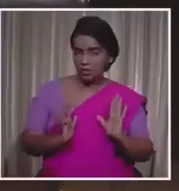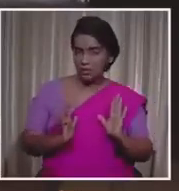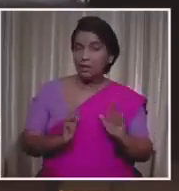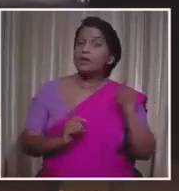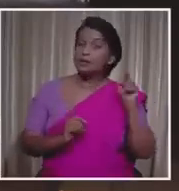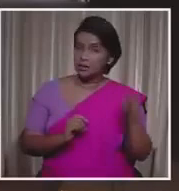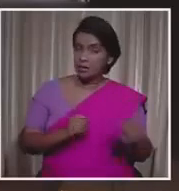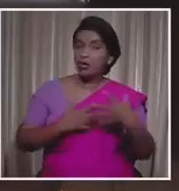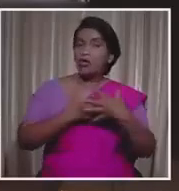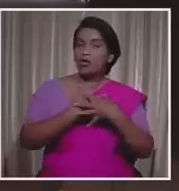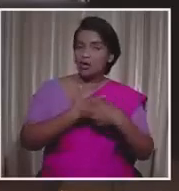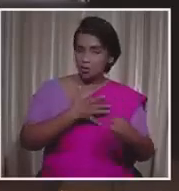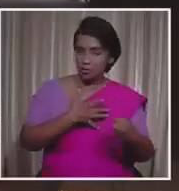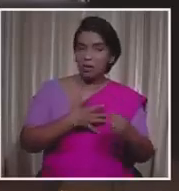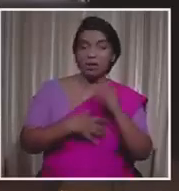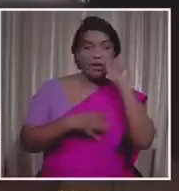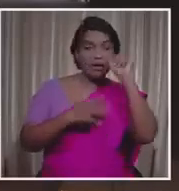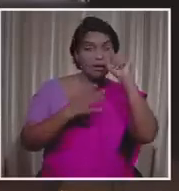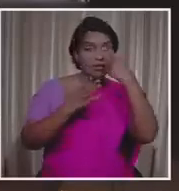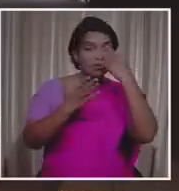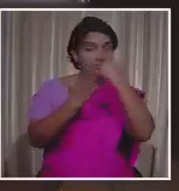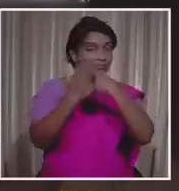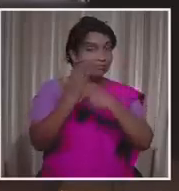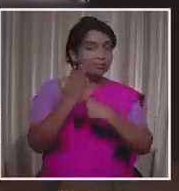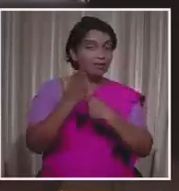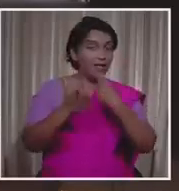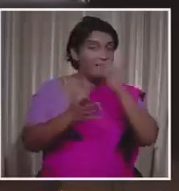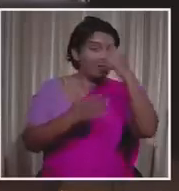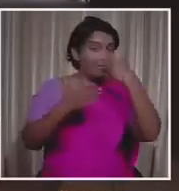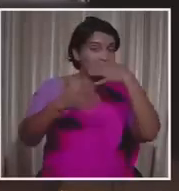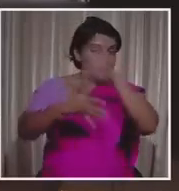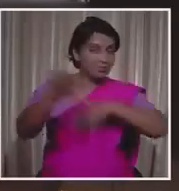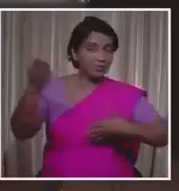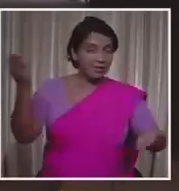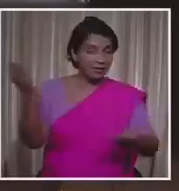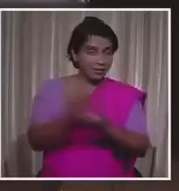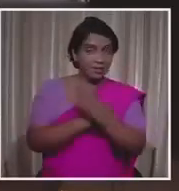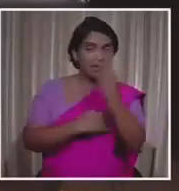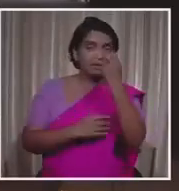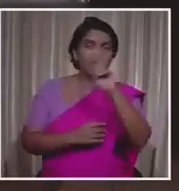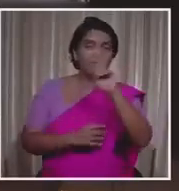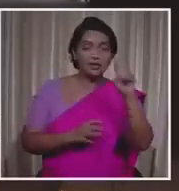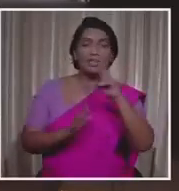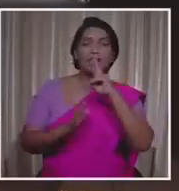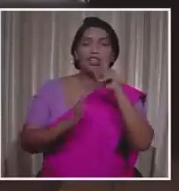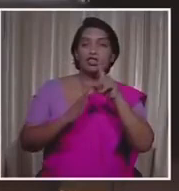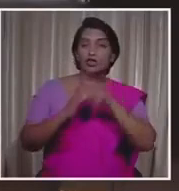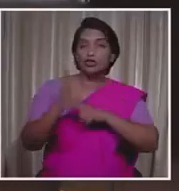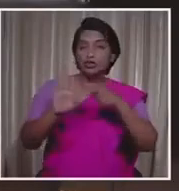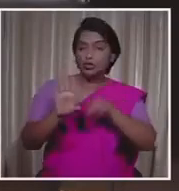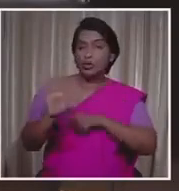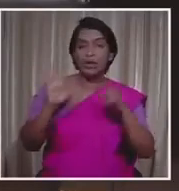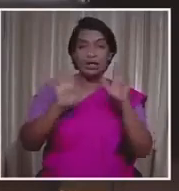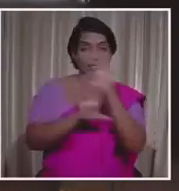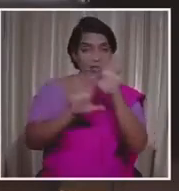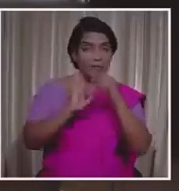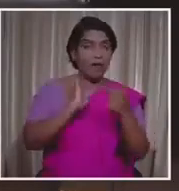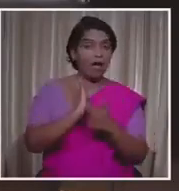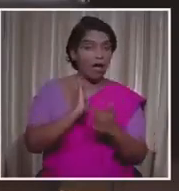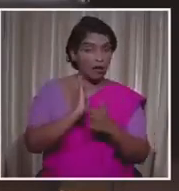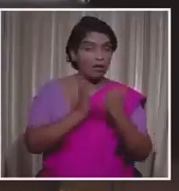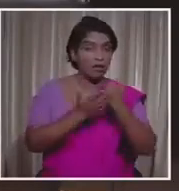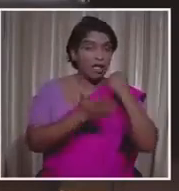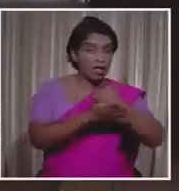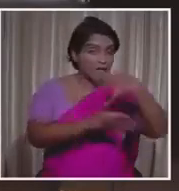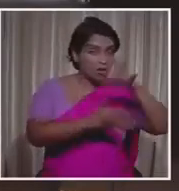එහි පිටපතක් නාම යෝජනා බාරගනු ලබන 2022 ජූලි මාස 19 වැනි අඟහරුවාදා මා වෙත බාර